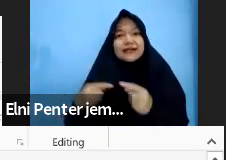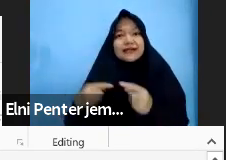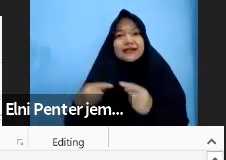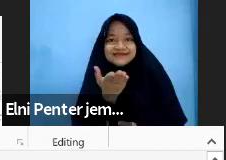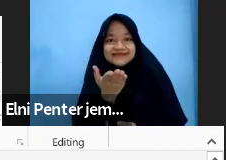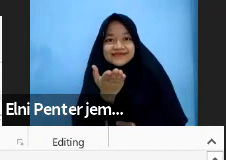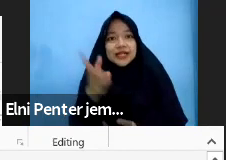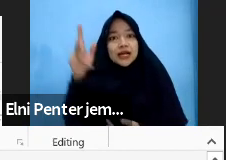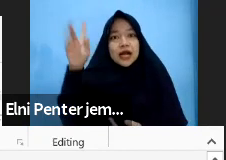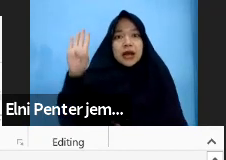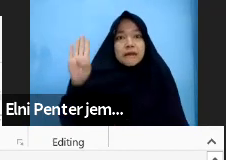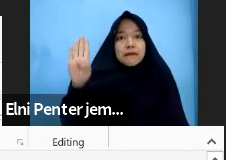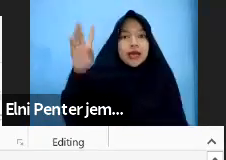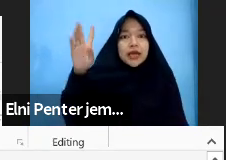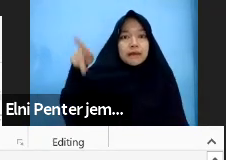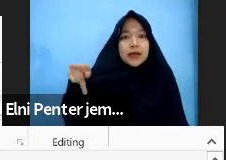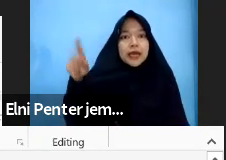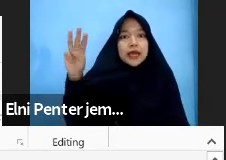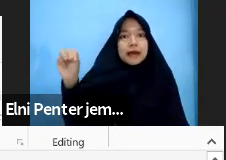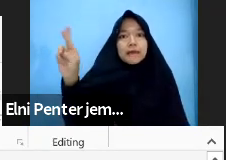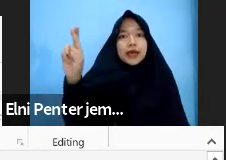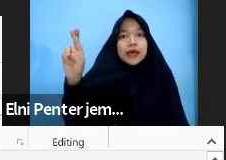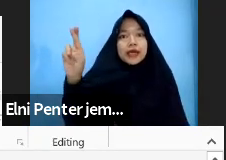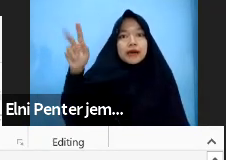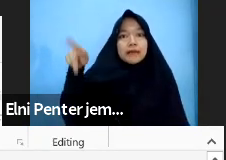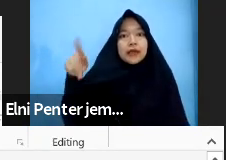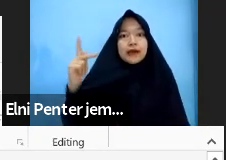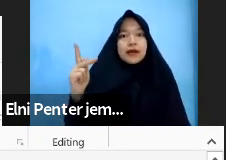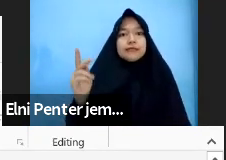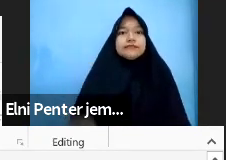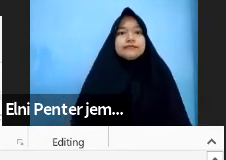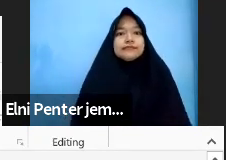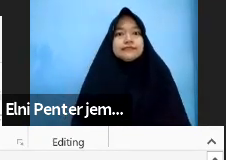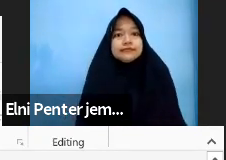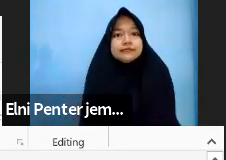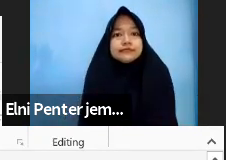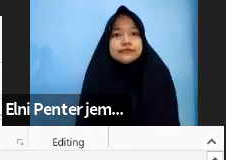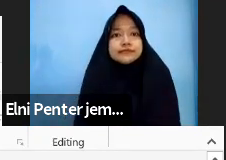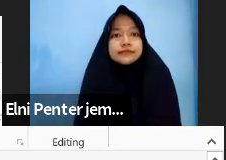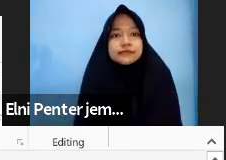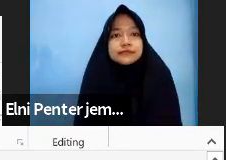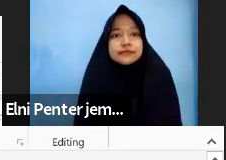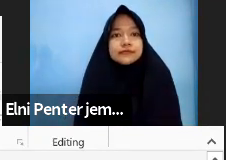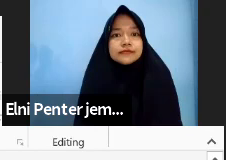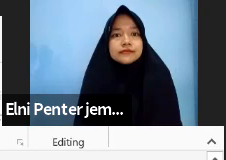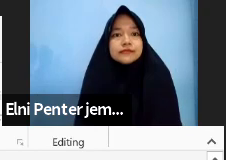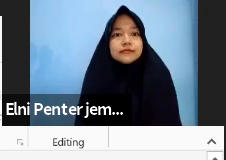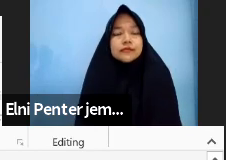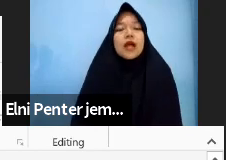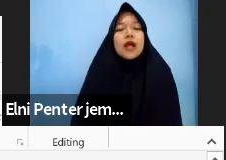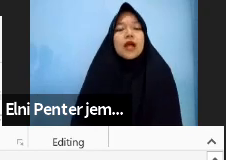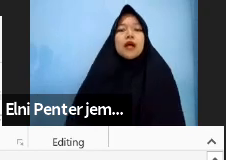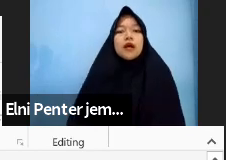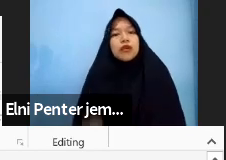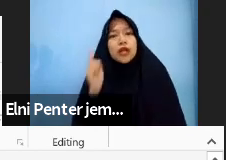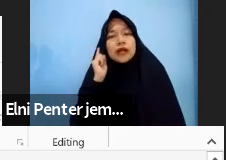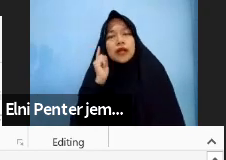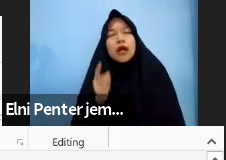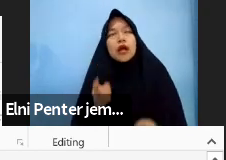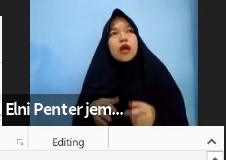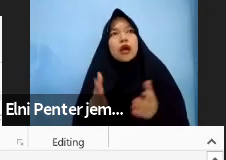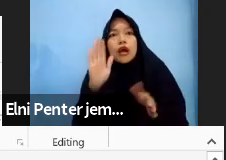mencoba untuk berlatih bagaimana sih kalau kita mau rekaman itu seperti apa kita atau